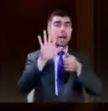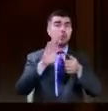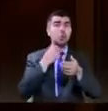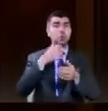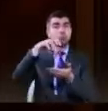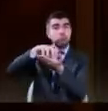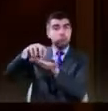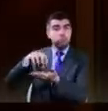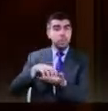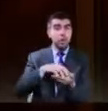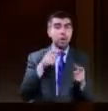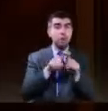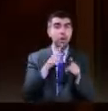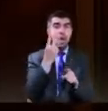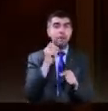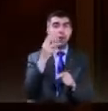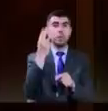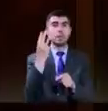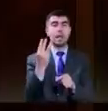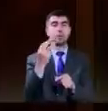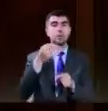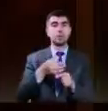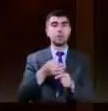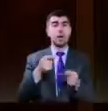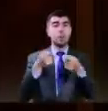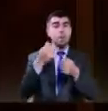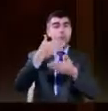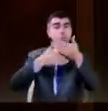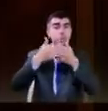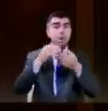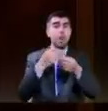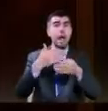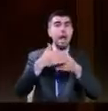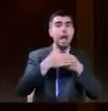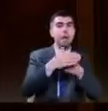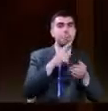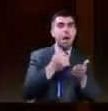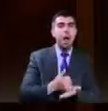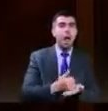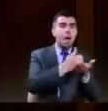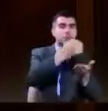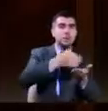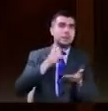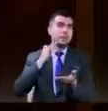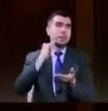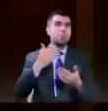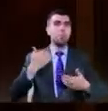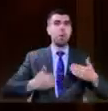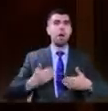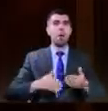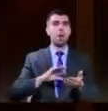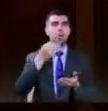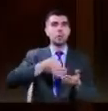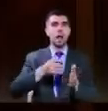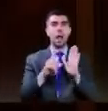في وضعية إعاقة سنة 2013، وذلك بهدف تقريب مجموعة من الخدمات الأساسية والضرورية لهذه الفئة من